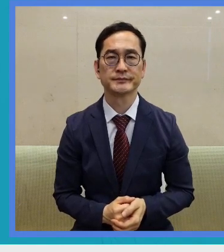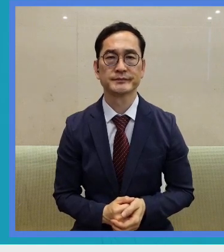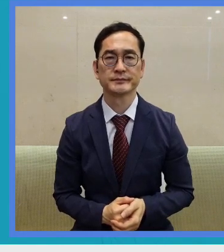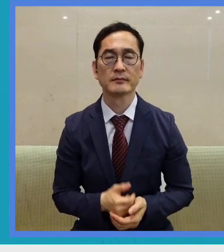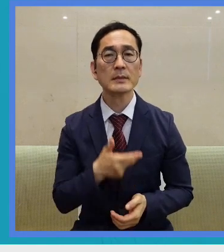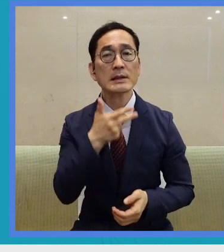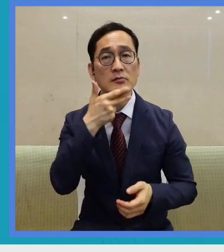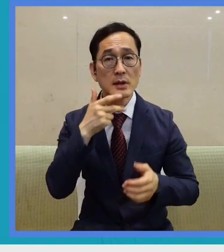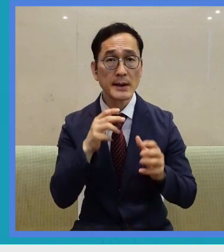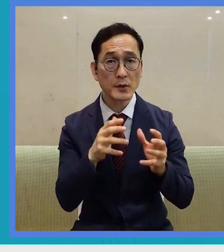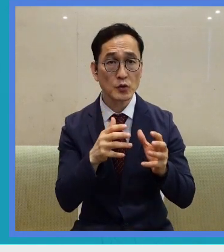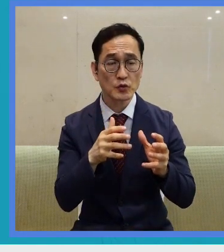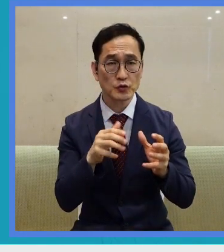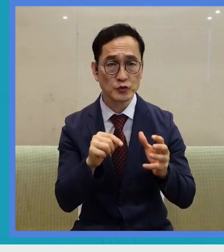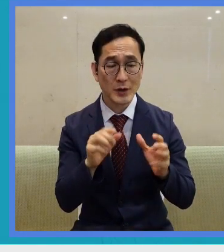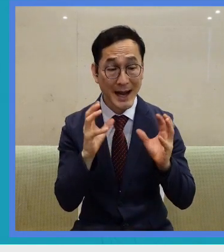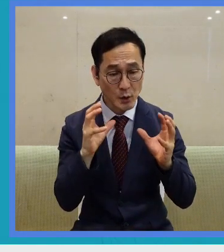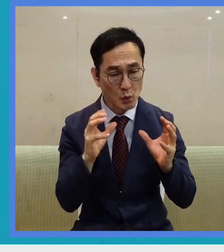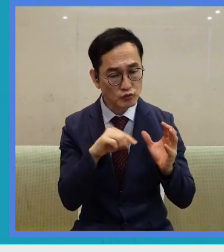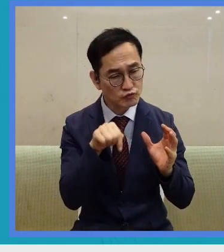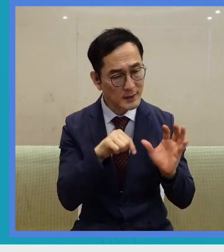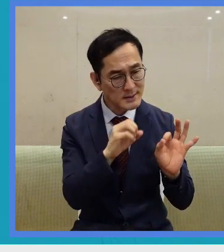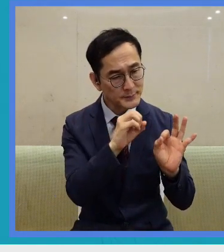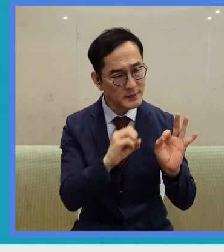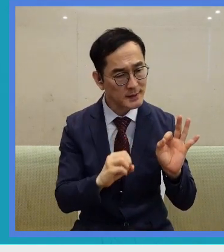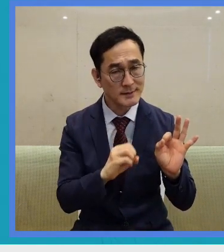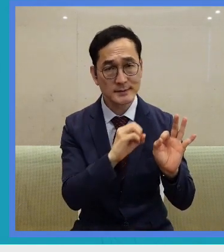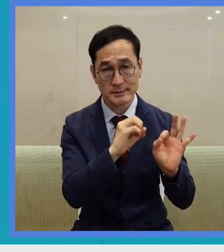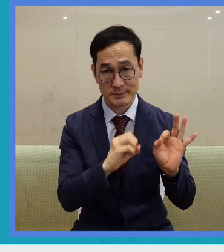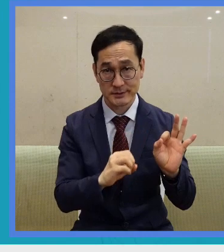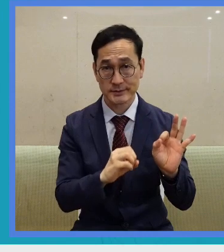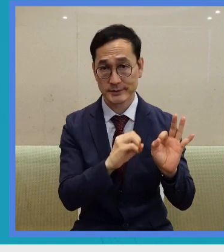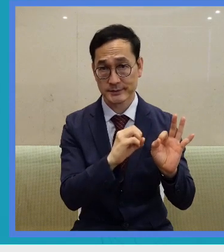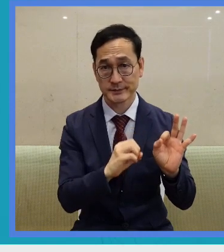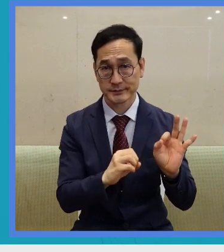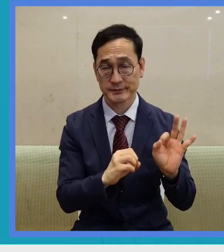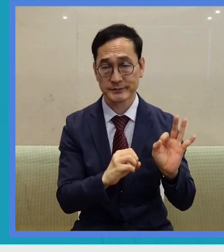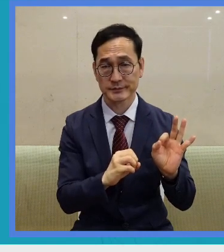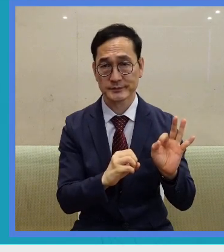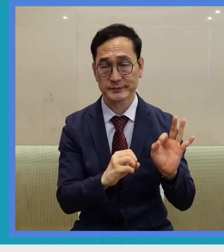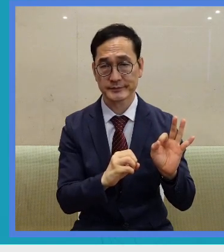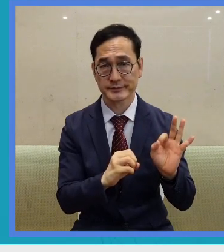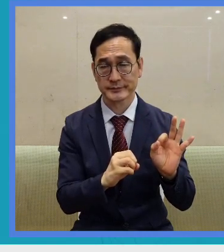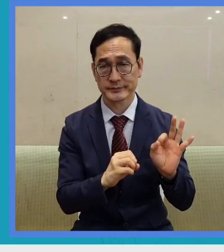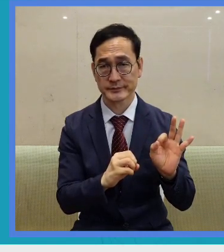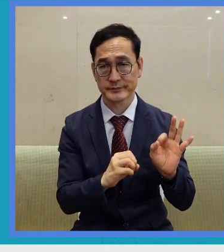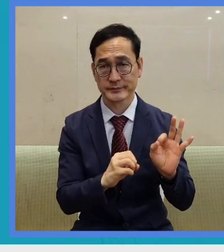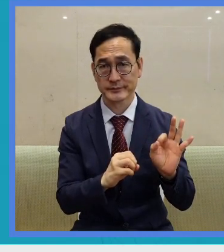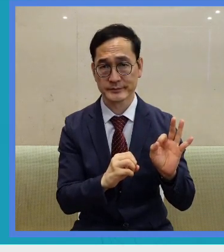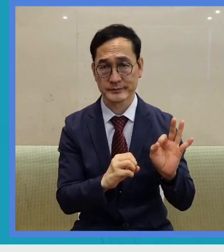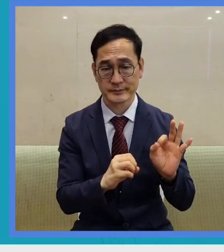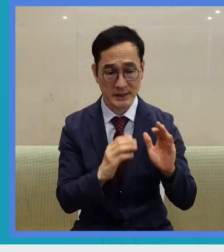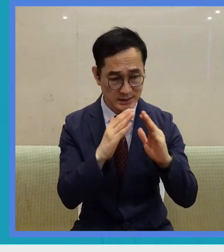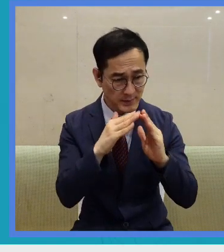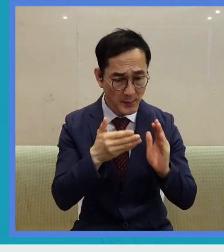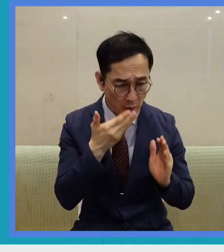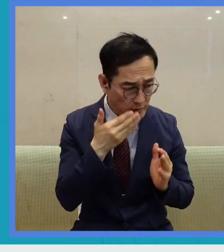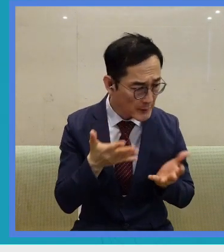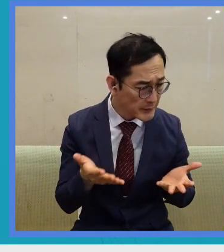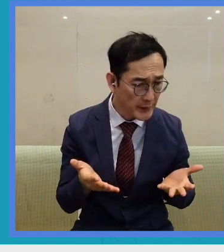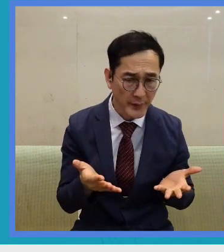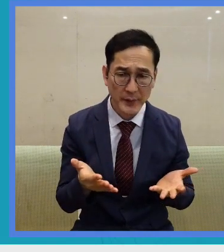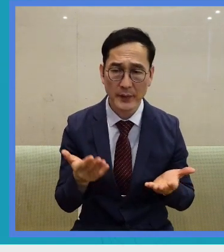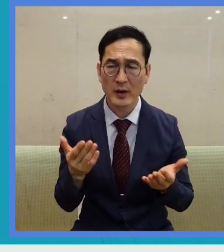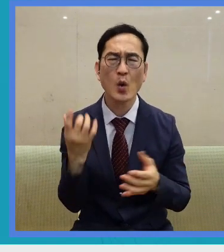특히 영국에서는 10% 아동들 같은 경우에는 아예 그러니까 그 가정 내에 이제 적당히 먹을 것이 없어서 사실은 그